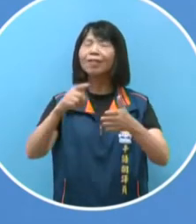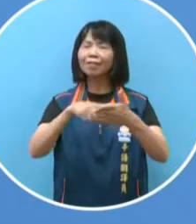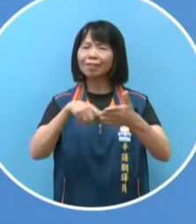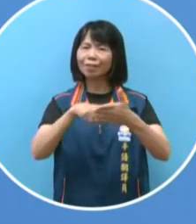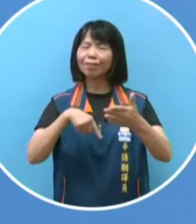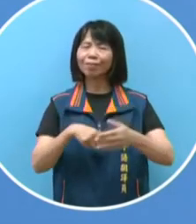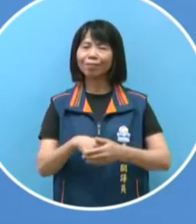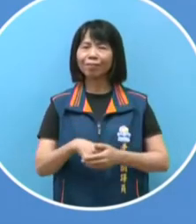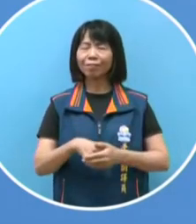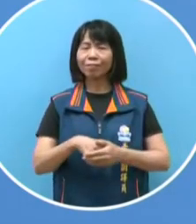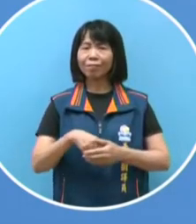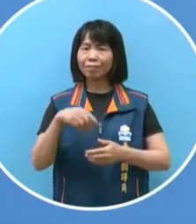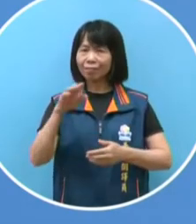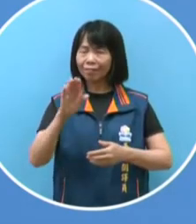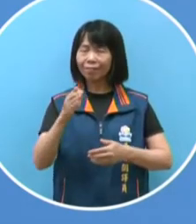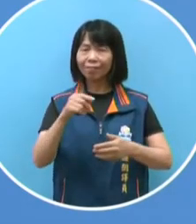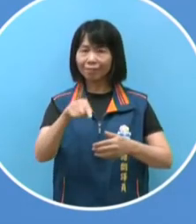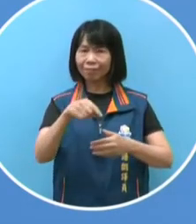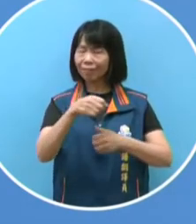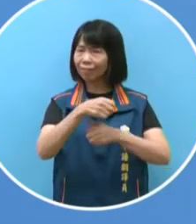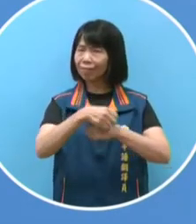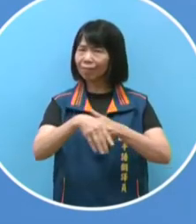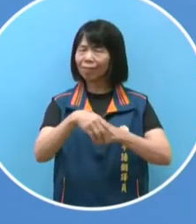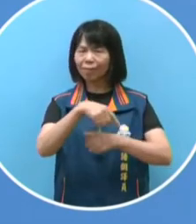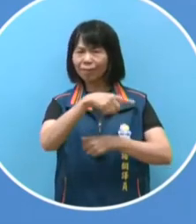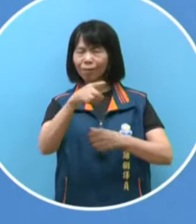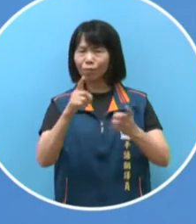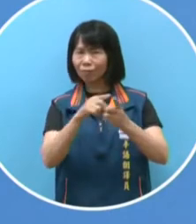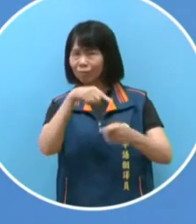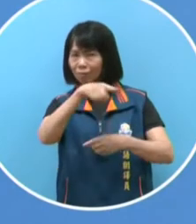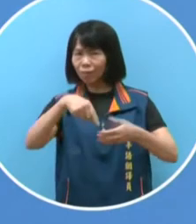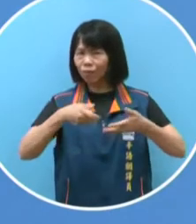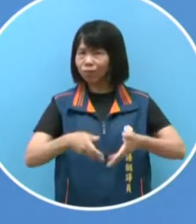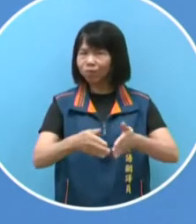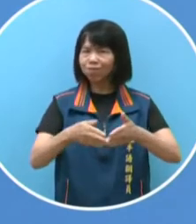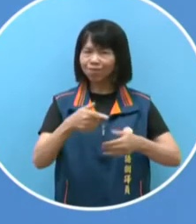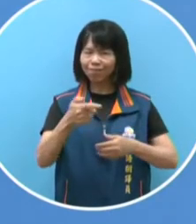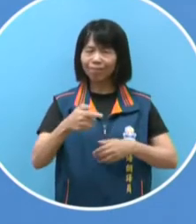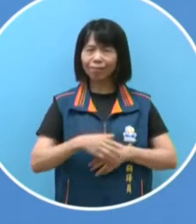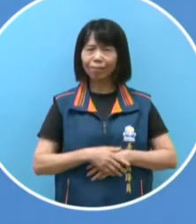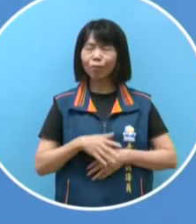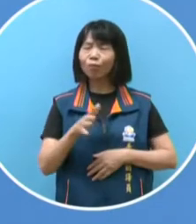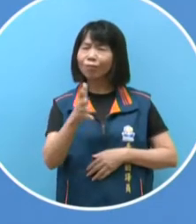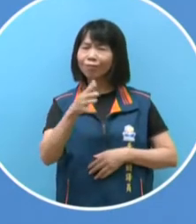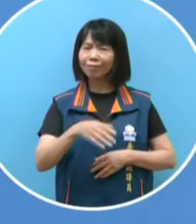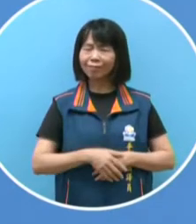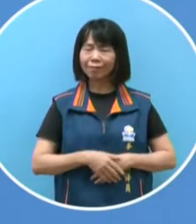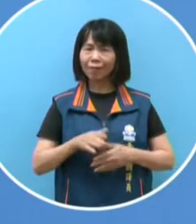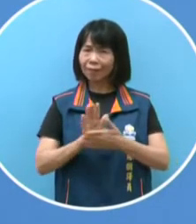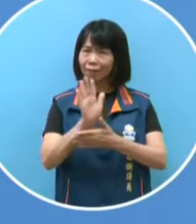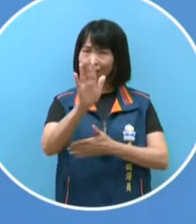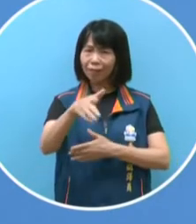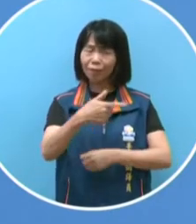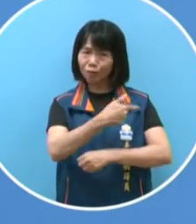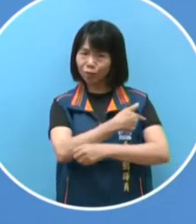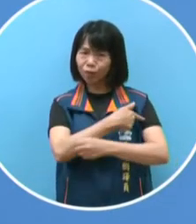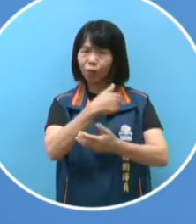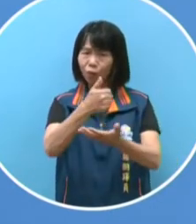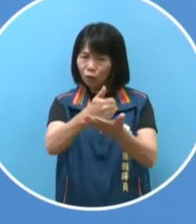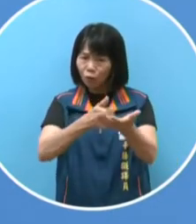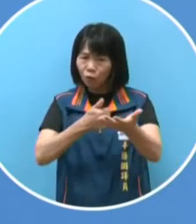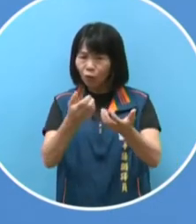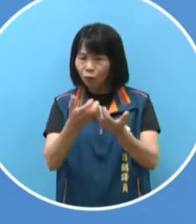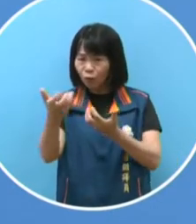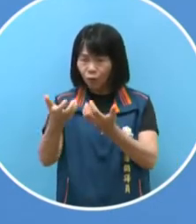操作，但是这个系统对于我们的乡亲来讲非常重要，因为呢，未来疫苗的播发